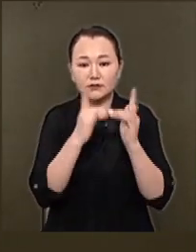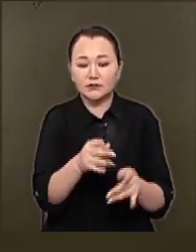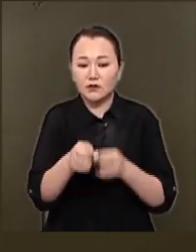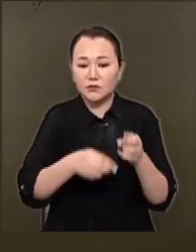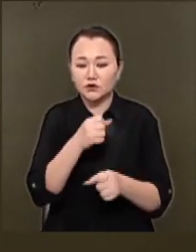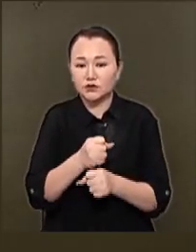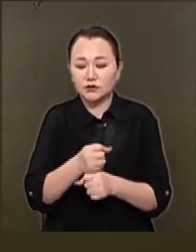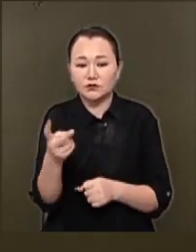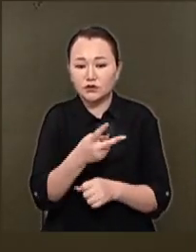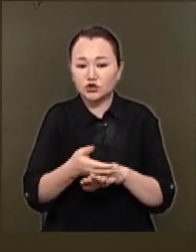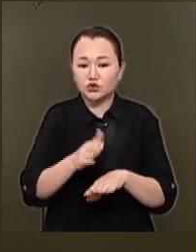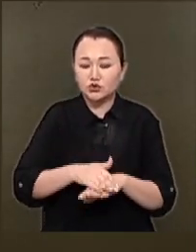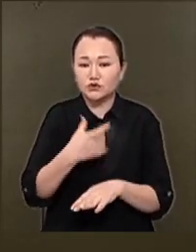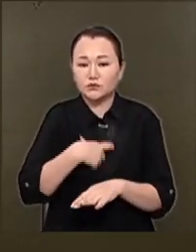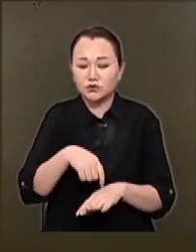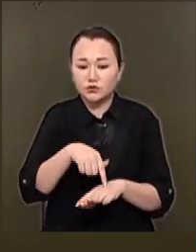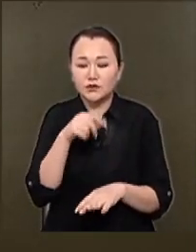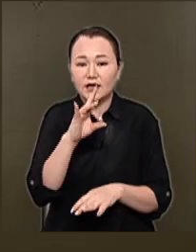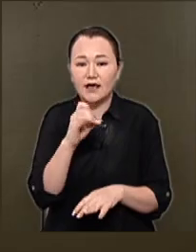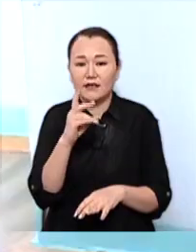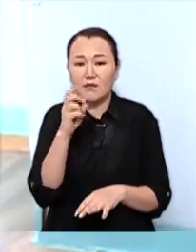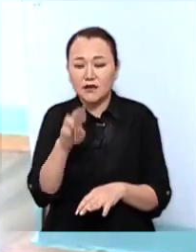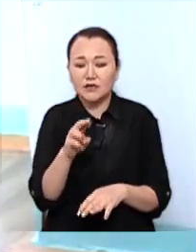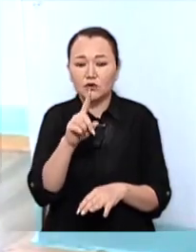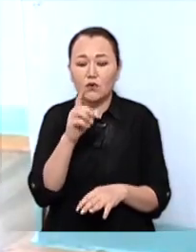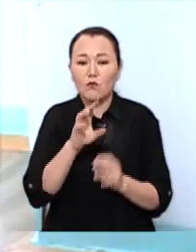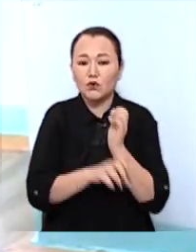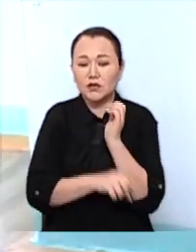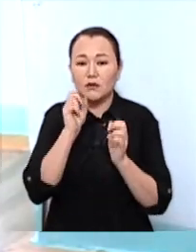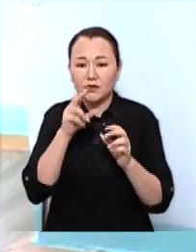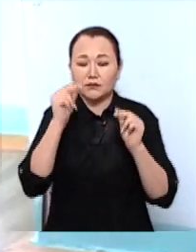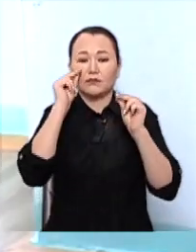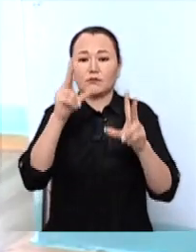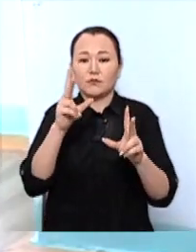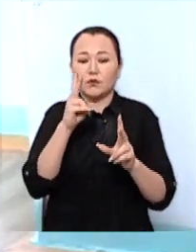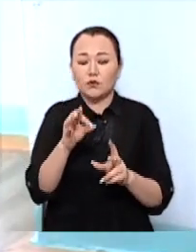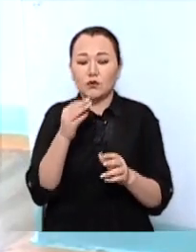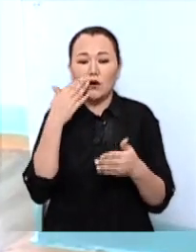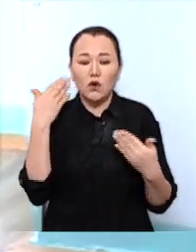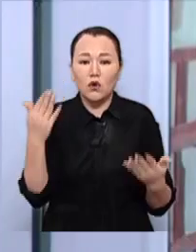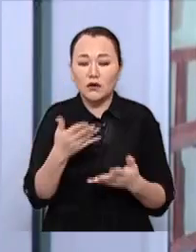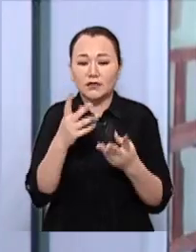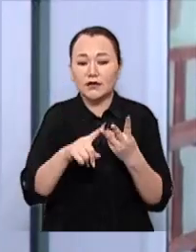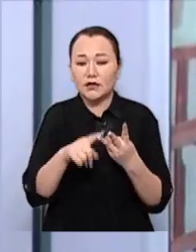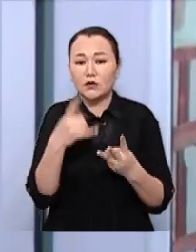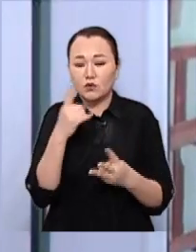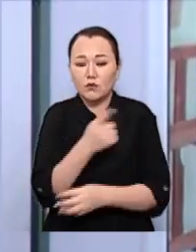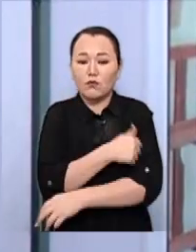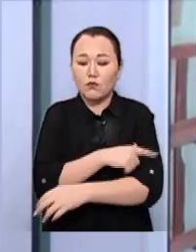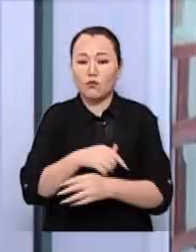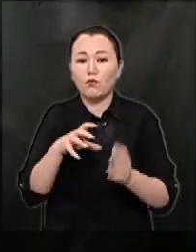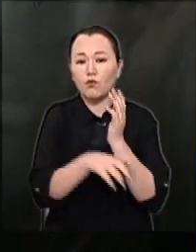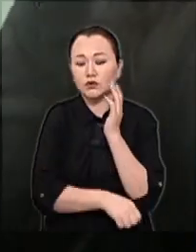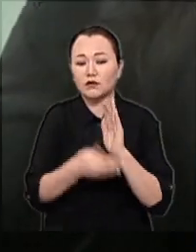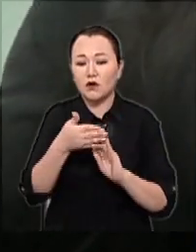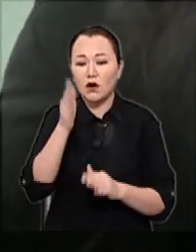жасалған. Екеуі де ауыр халде жансақтау бөлімінде жатыр, бірақ түстен кейін естерін жиған. Ал жеңіл жарақат алған үшінші бала ауруханадан кейін үйіне